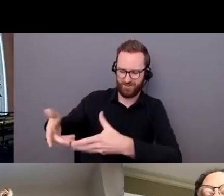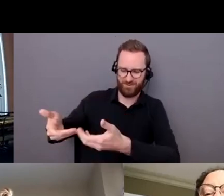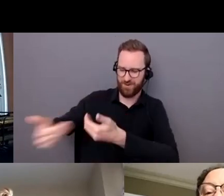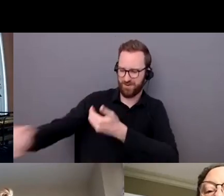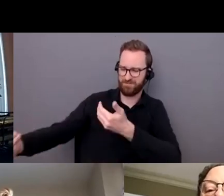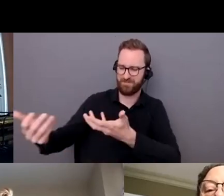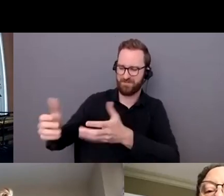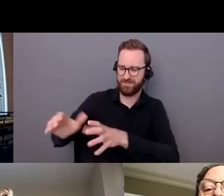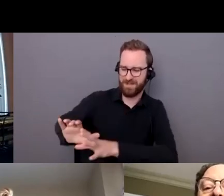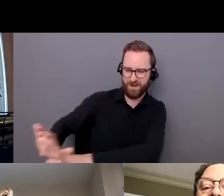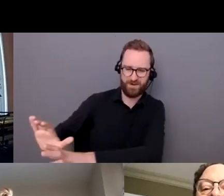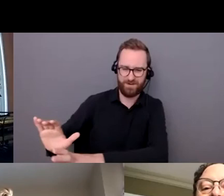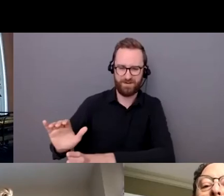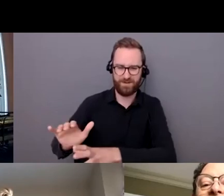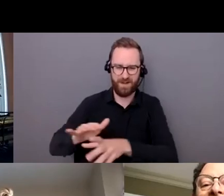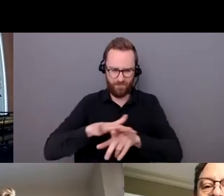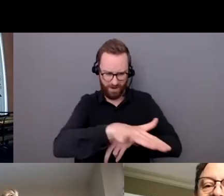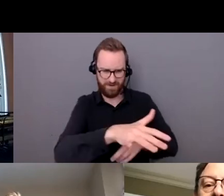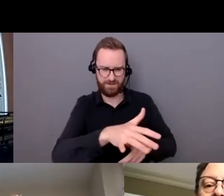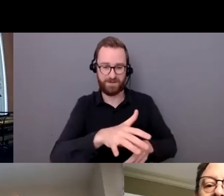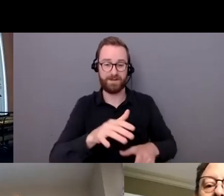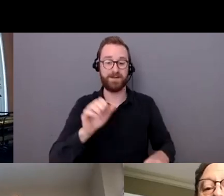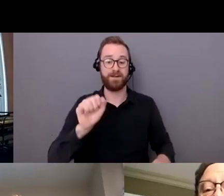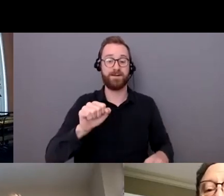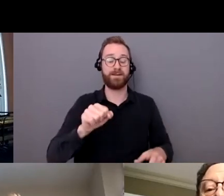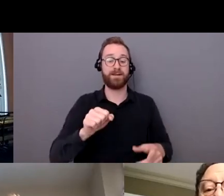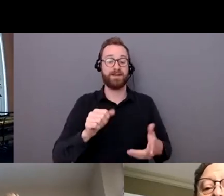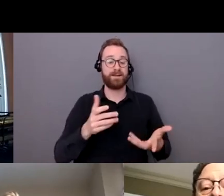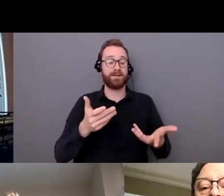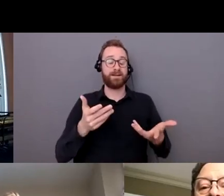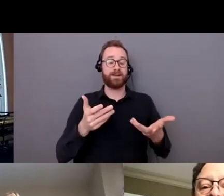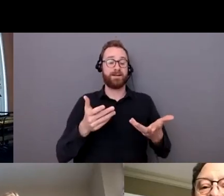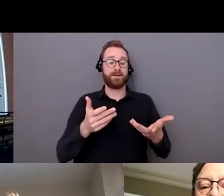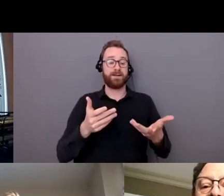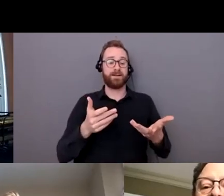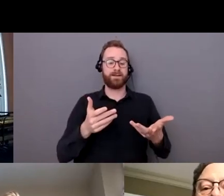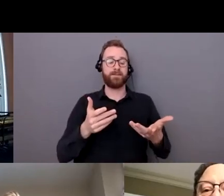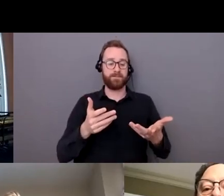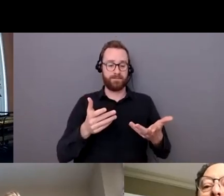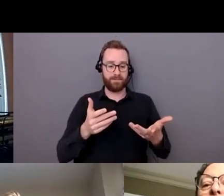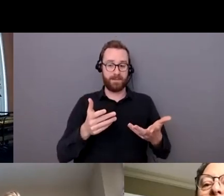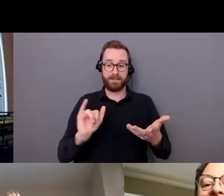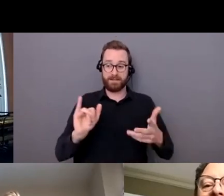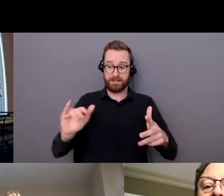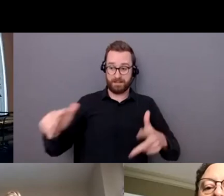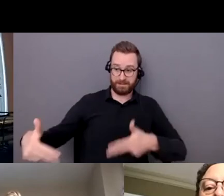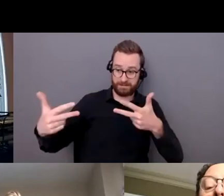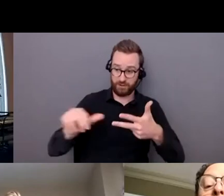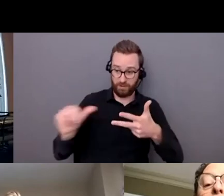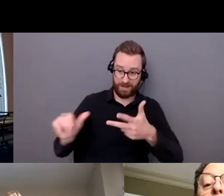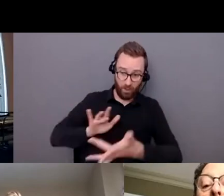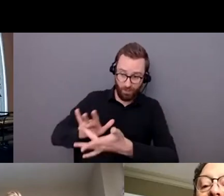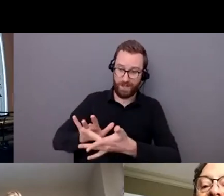la diversité s'enrichit du contact avec l'autre. À partir du moment où l'autre n'est qu'un virtuel, j'ai plus ce contact-là, j'ai plus